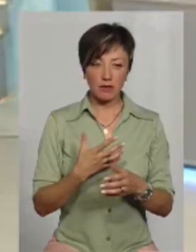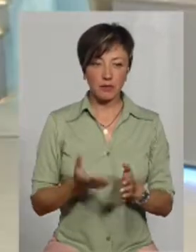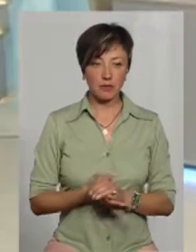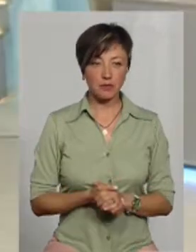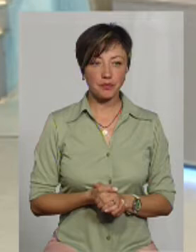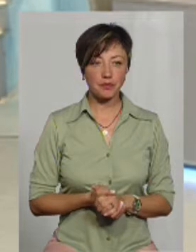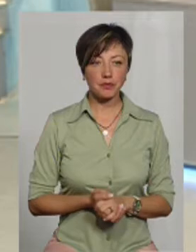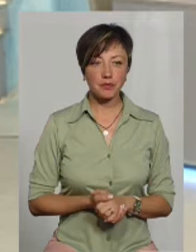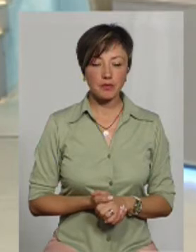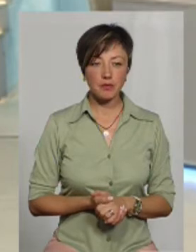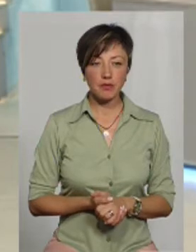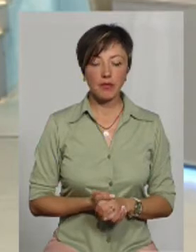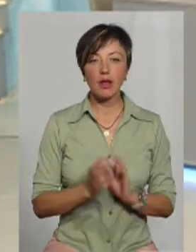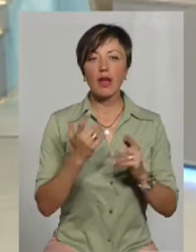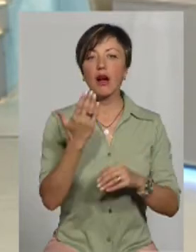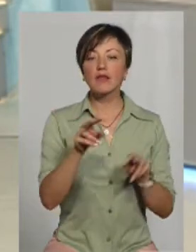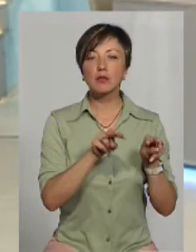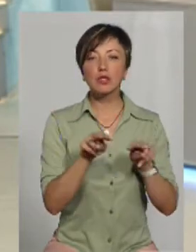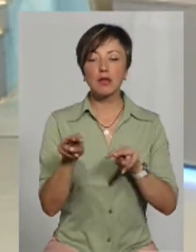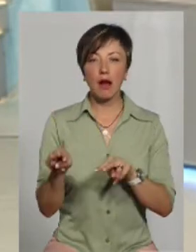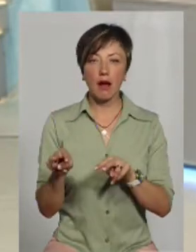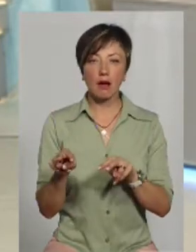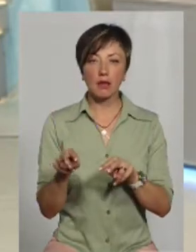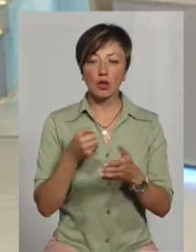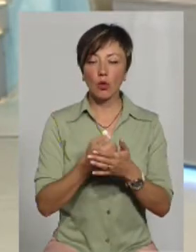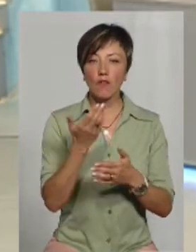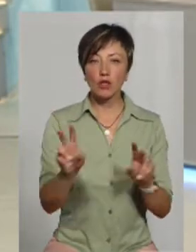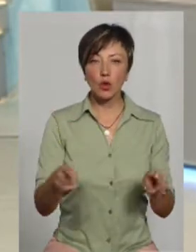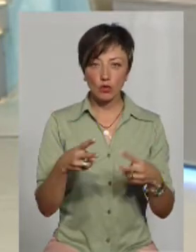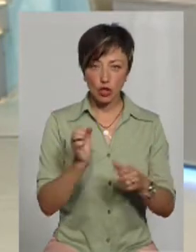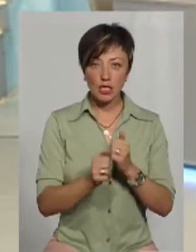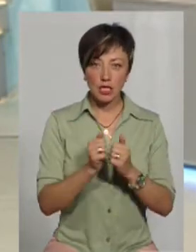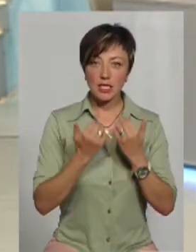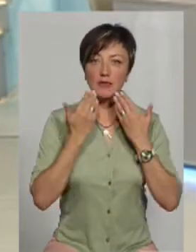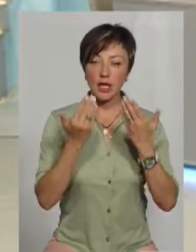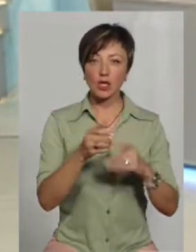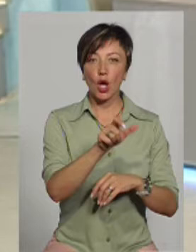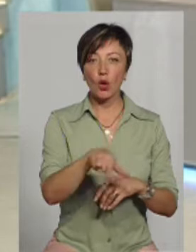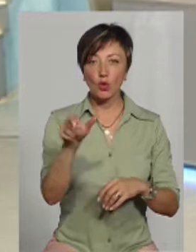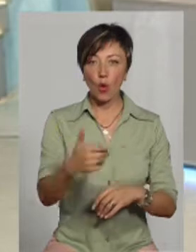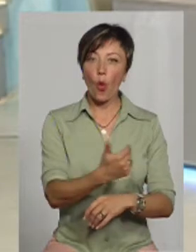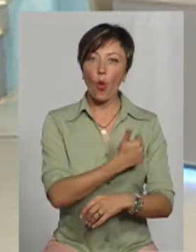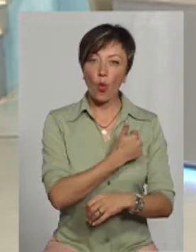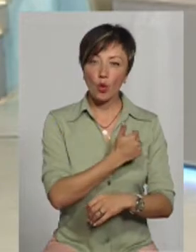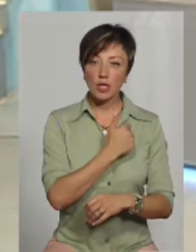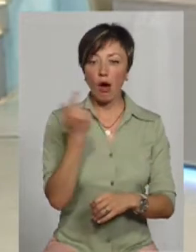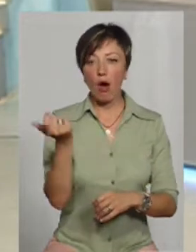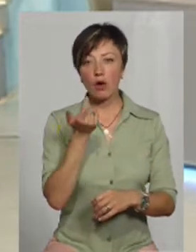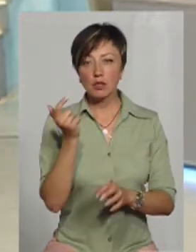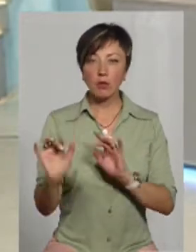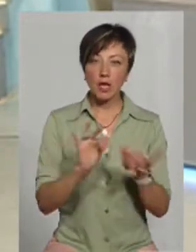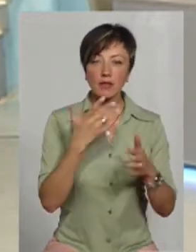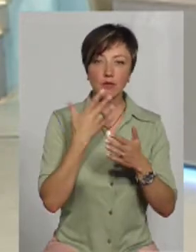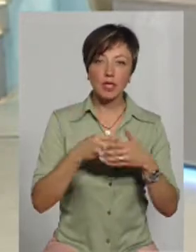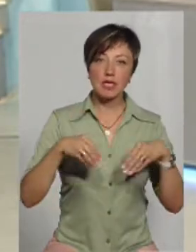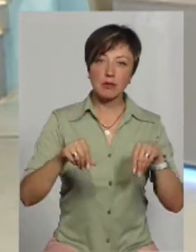заложено. Як ви спостерігаєте, от до вашого клубу частіше звертаються люди, які хочуть господарювати на